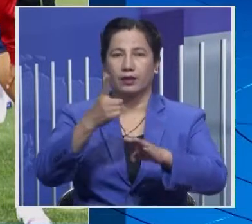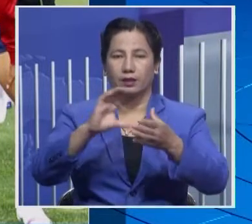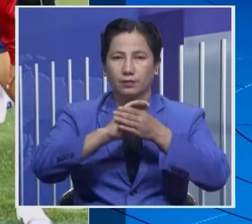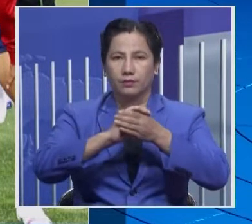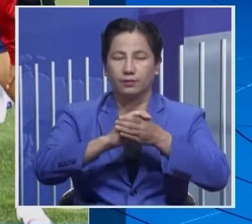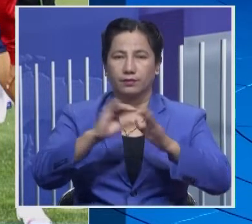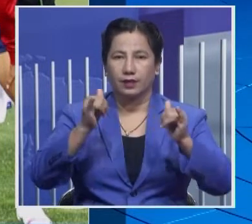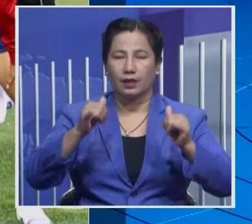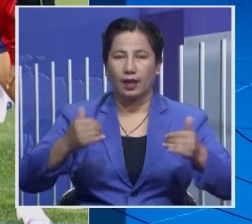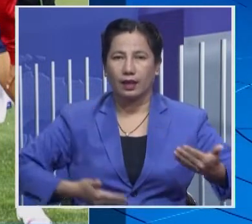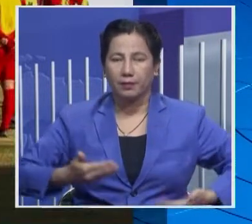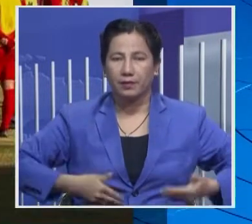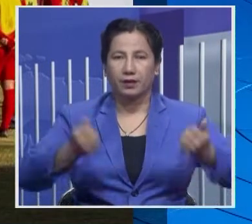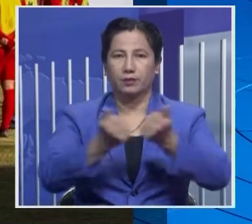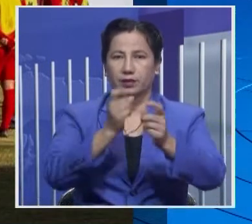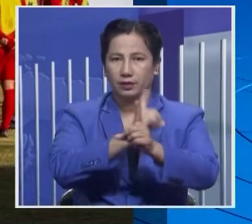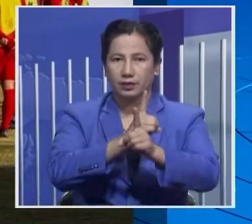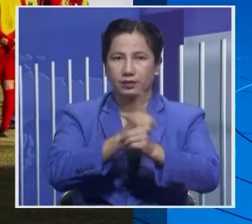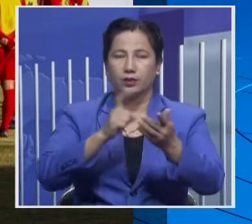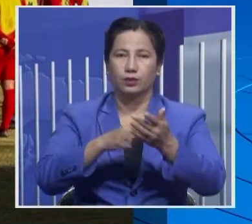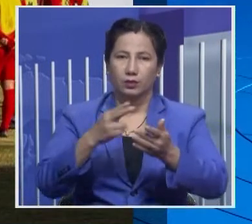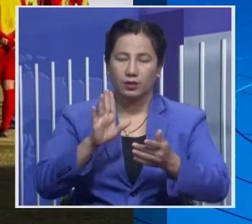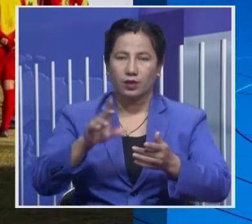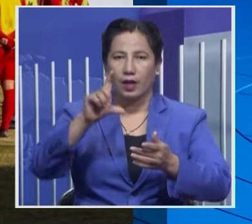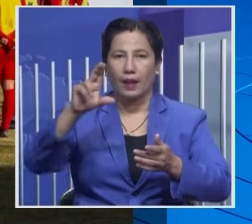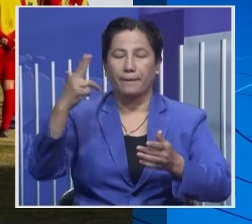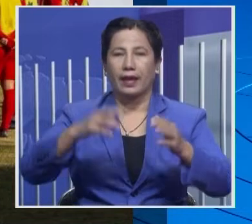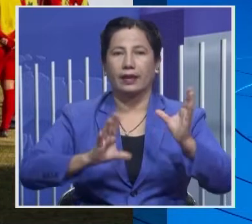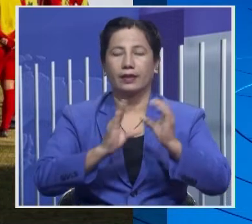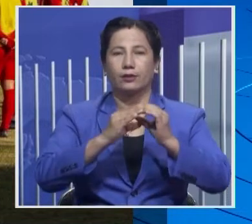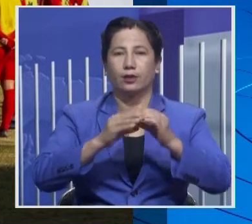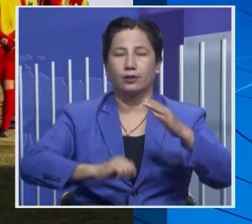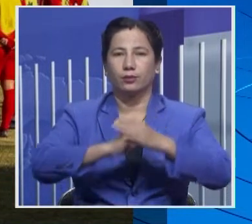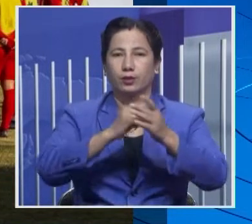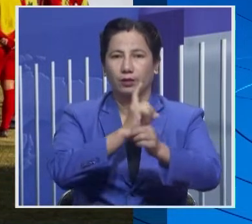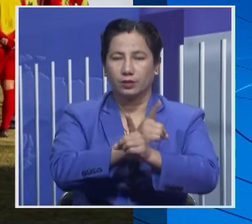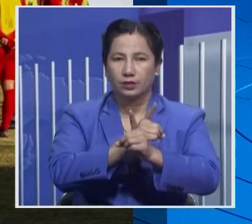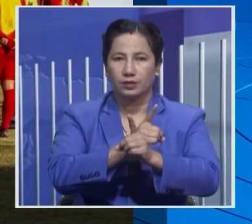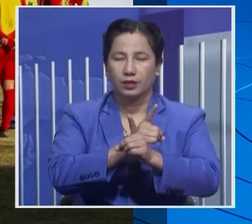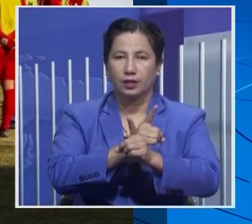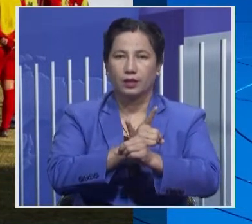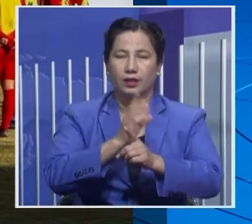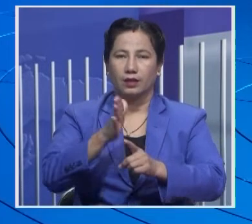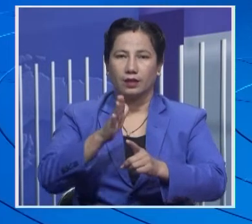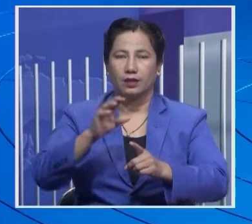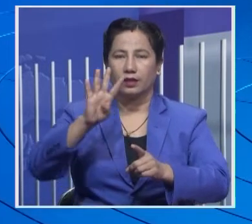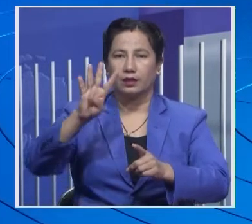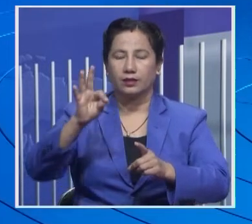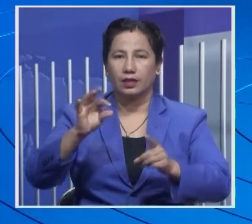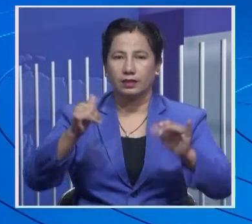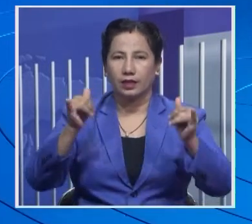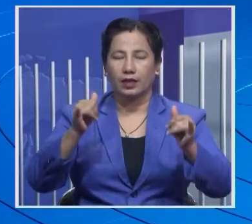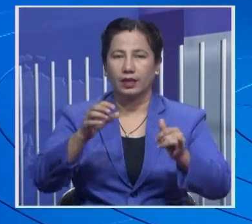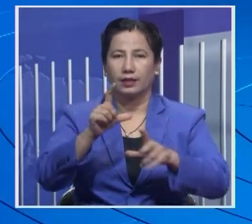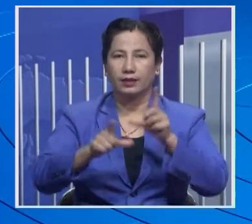खेलका लागि बिहिबारबाट बन्द प्रशिक्षण सुरु हुने जनाएको छ। नेपाली टोलीका कार्यवाहक मुख्य प्रशिक्षक प्रदीप हुमागाईले 40 खेलाडीलाई